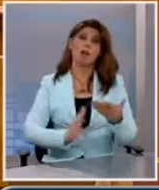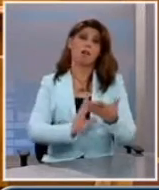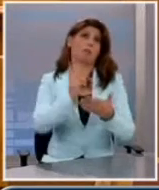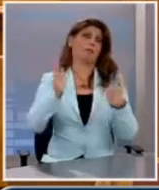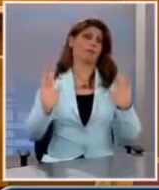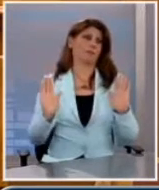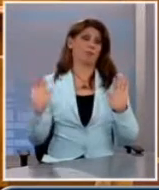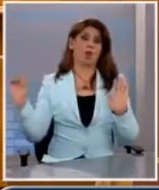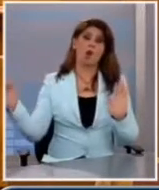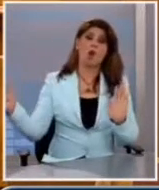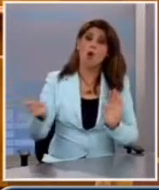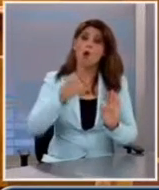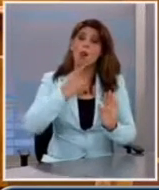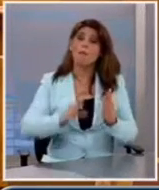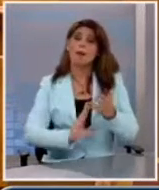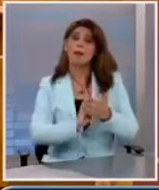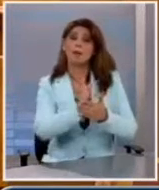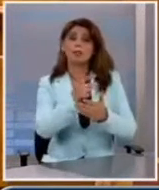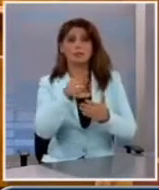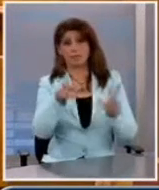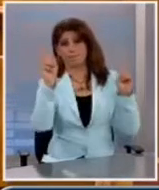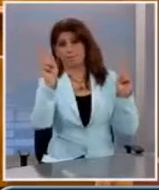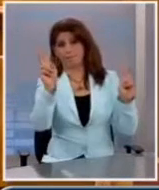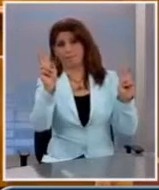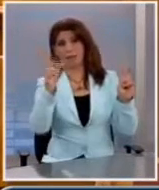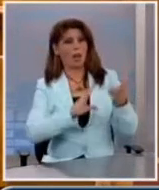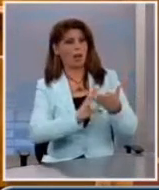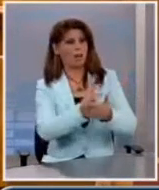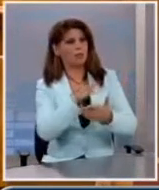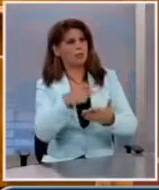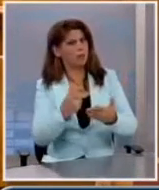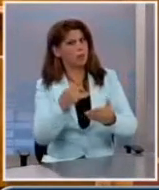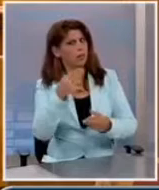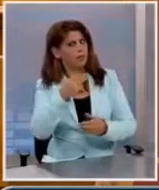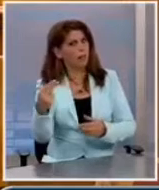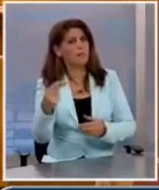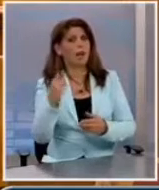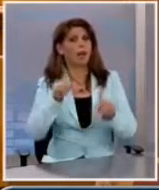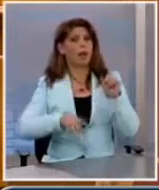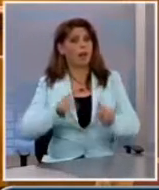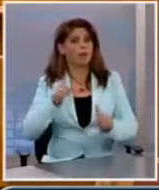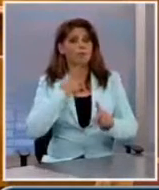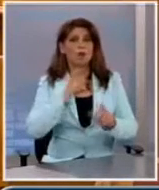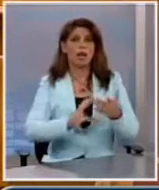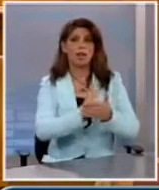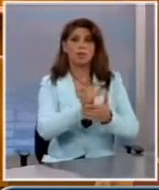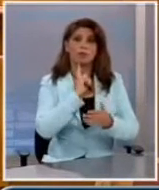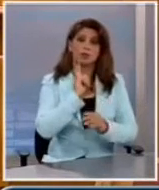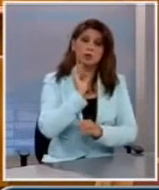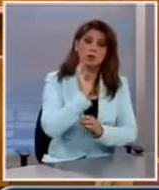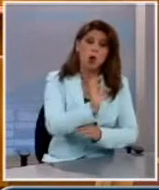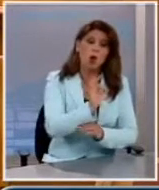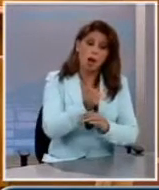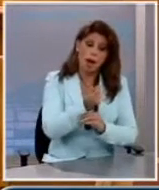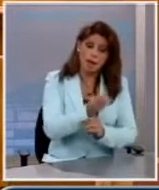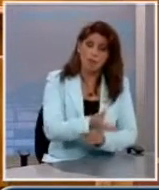για ανάπτυξη μιλάμε. Βέβαια και εκεί υπάρχει ένα ζήτημα. Άλλοι μιλούν για ανάπτυξη που έχει στόχο της τον αριθμό,